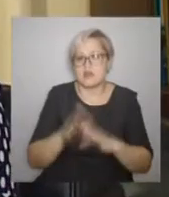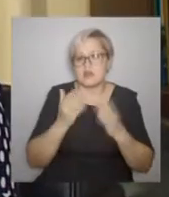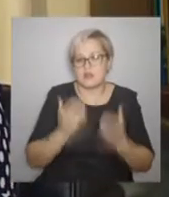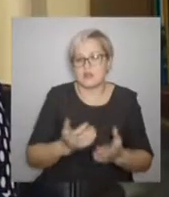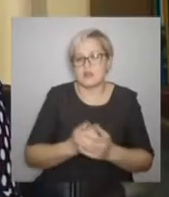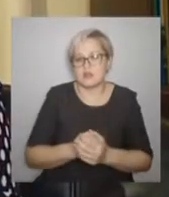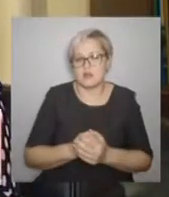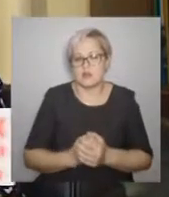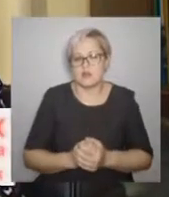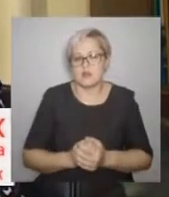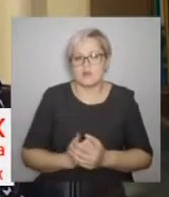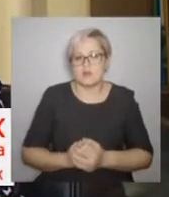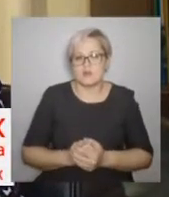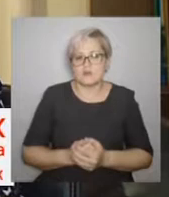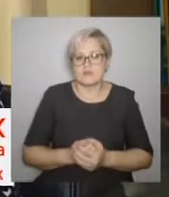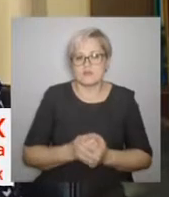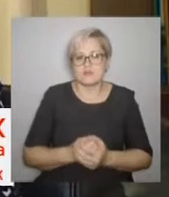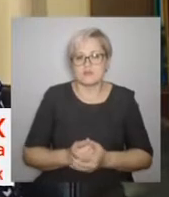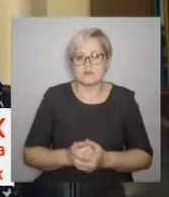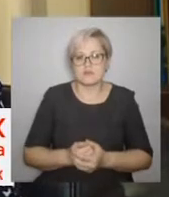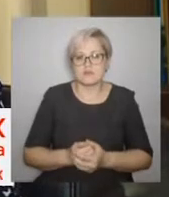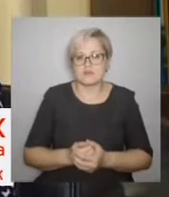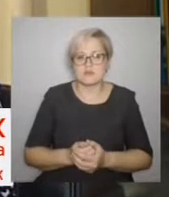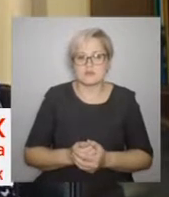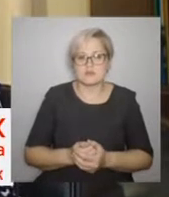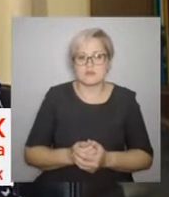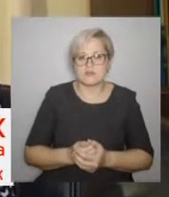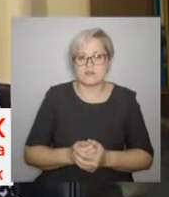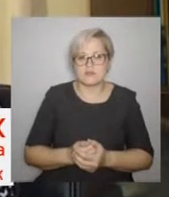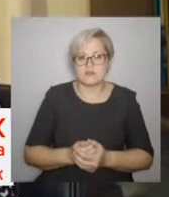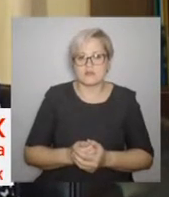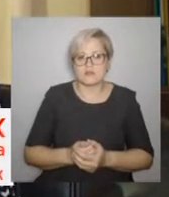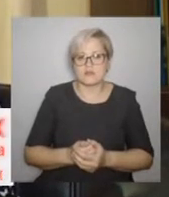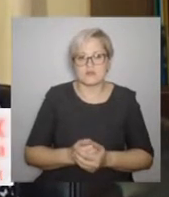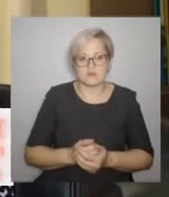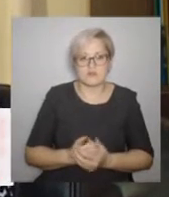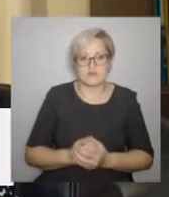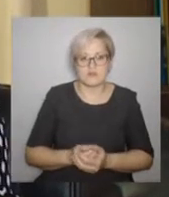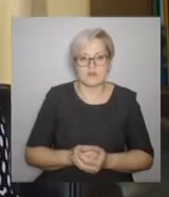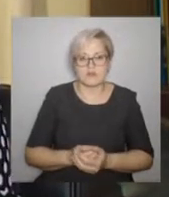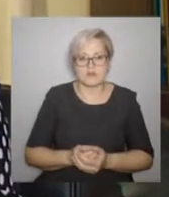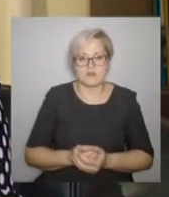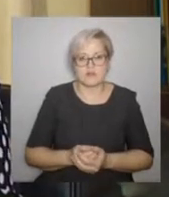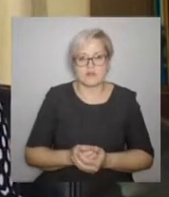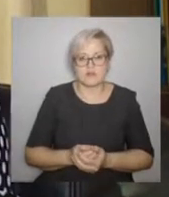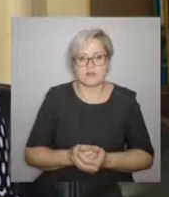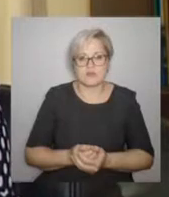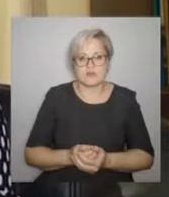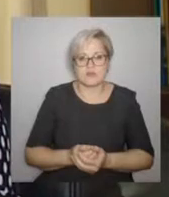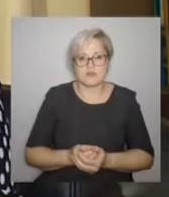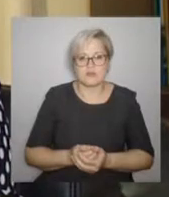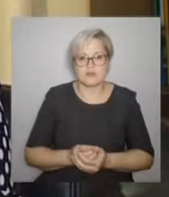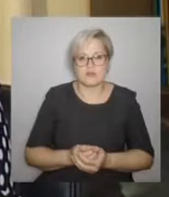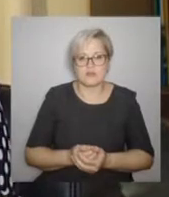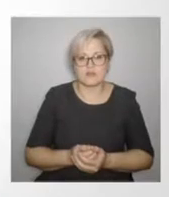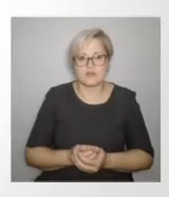случаев, да. И те люди, которые пришли к нам как волонтеры, они действительно по велению сердца